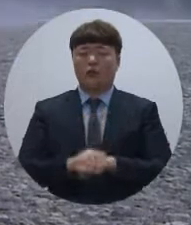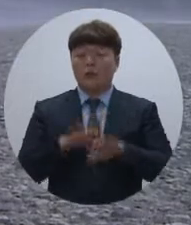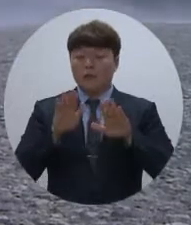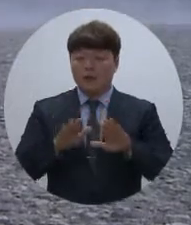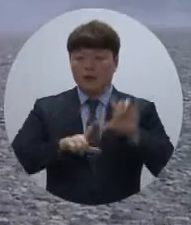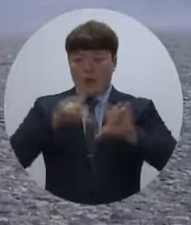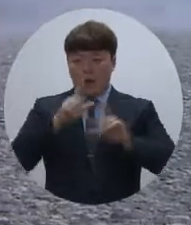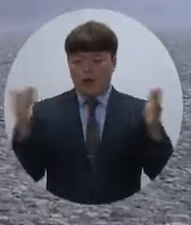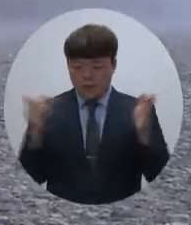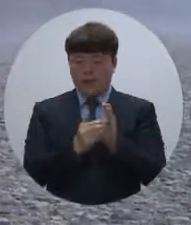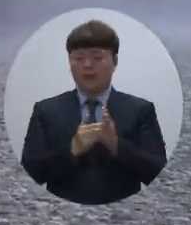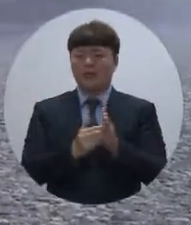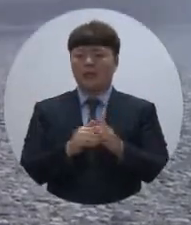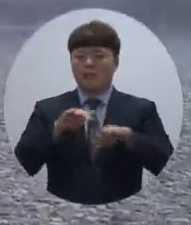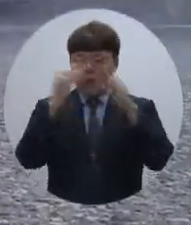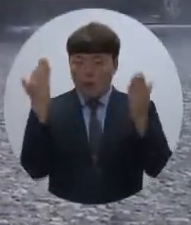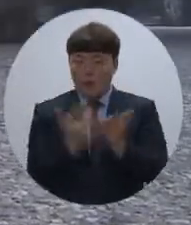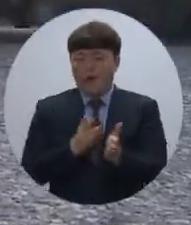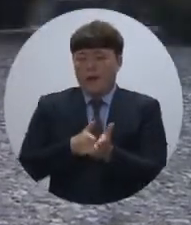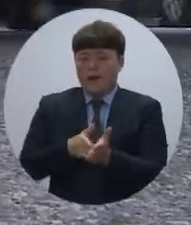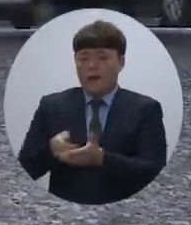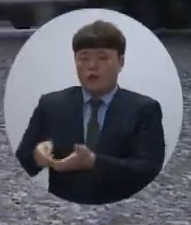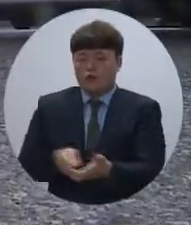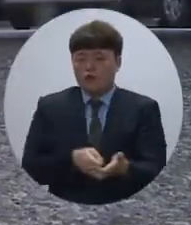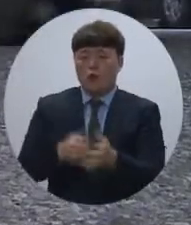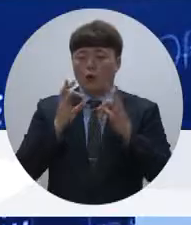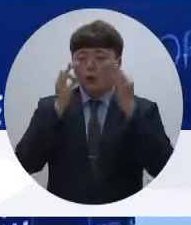시까지 방역활동에 최선을 다하겠다고 전했습니다.